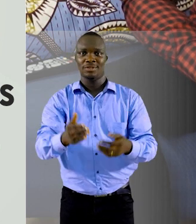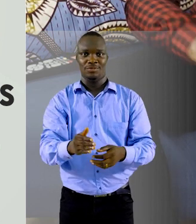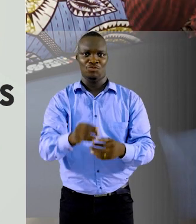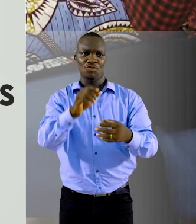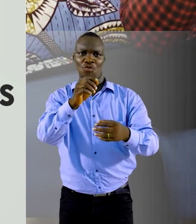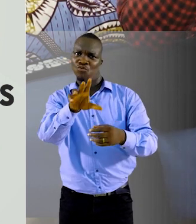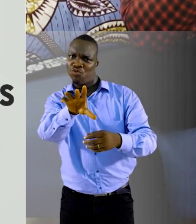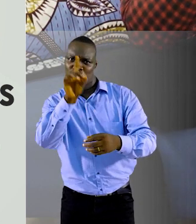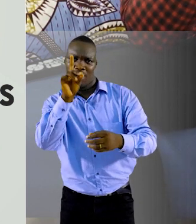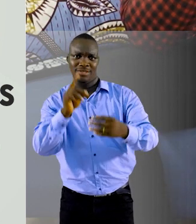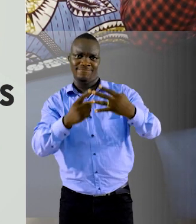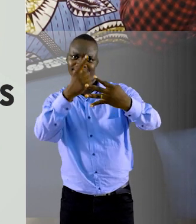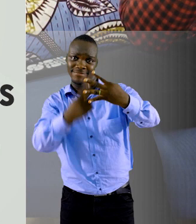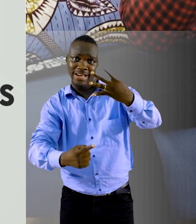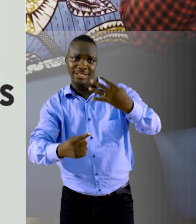Je crois que passe-partout